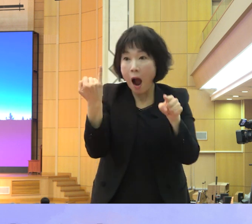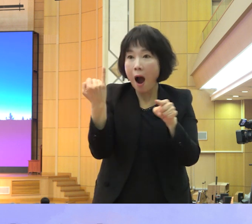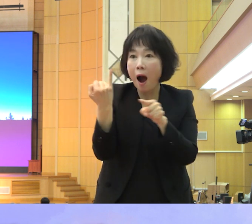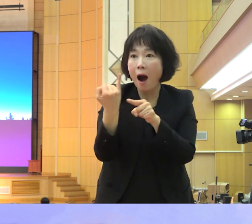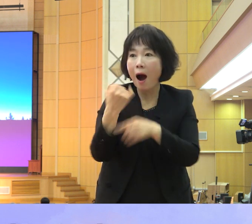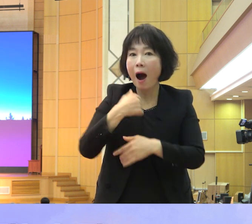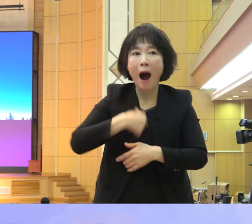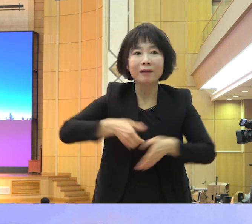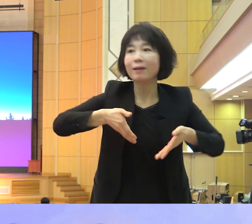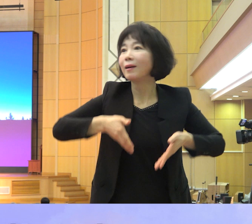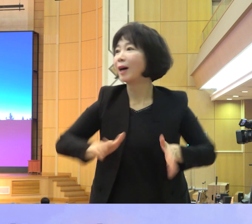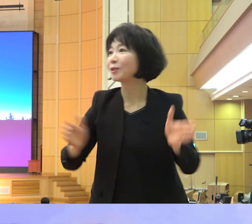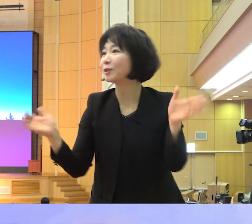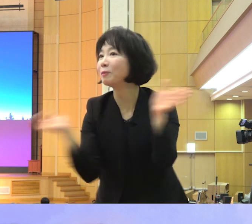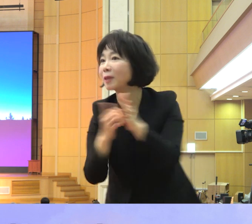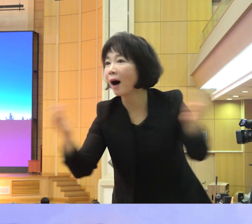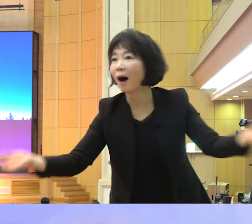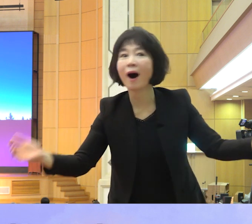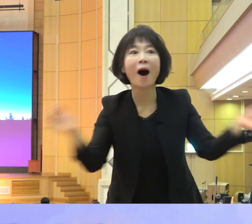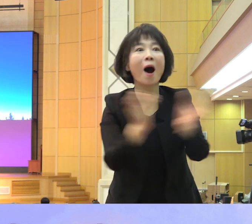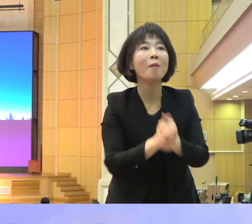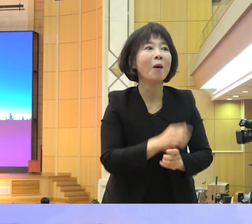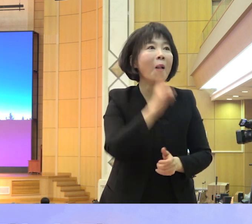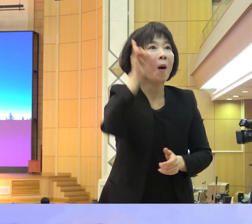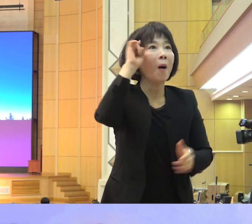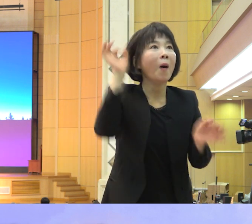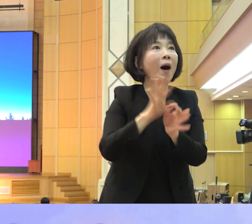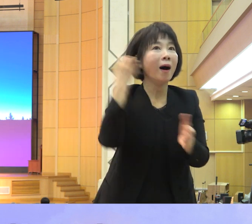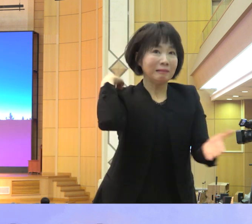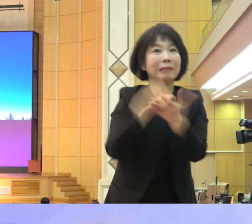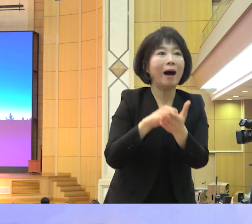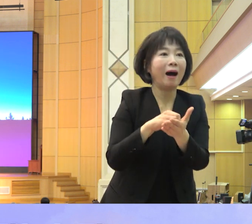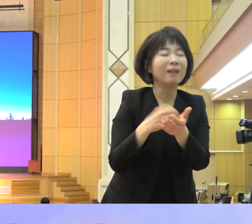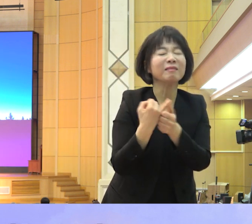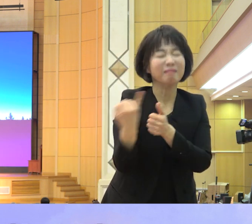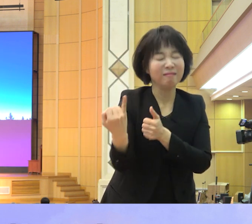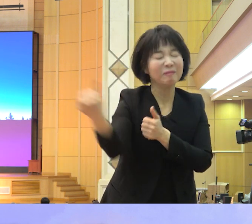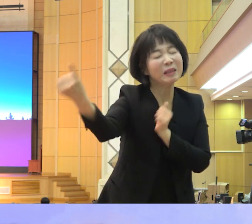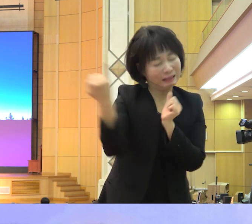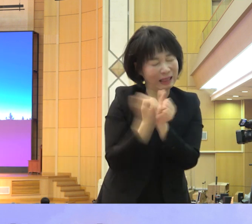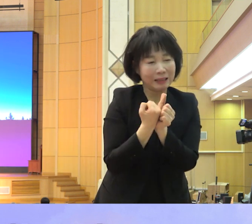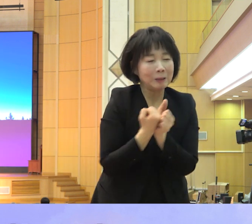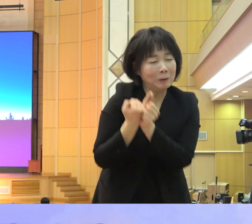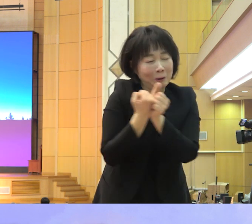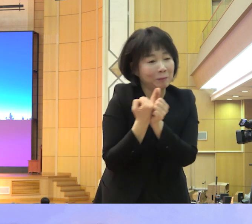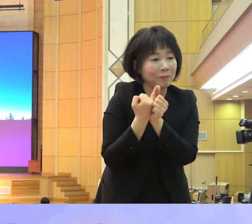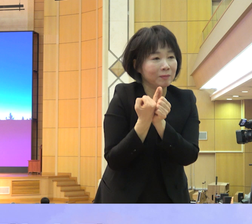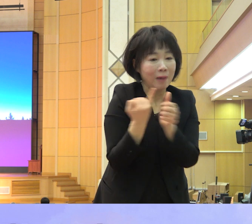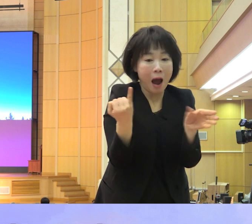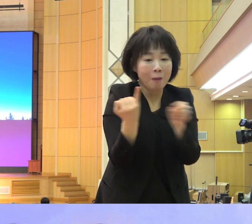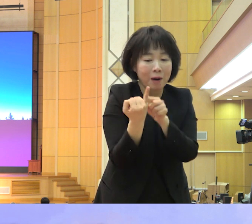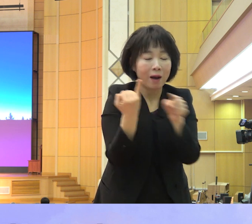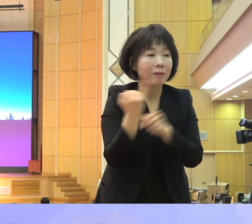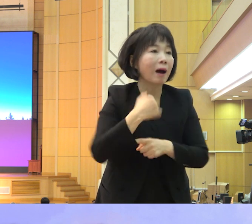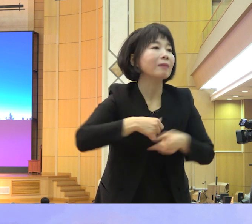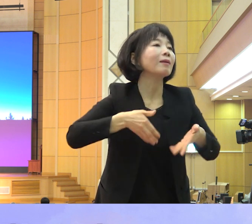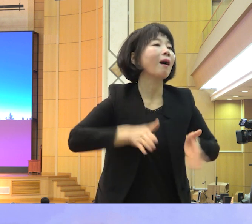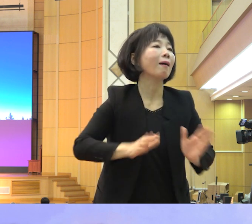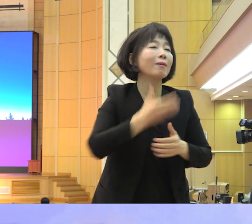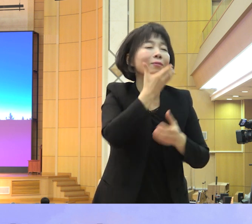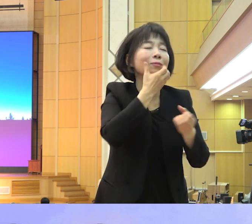우리에게 전능한 하나님을 믿으라고 하는 믿음의 본이 된 자가 바로 욥이라고 하는 사람인 것입니다.